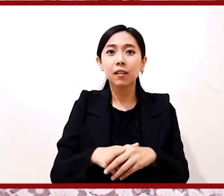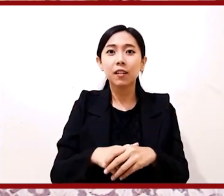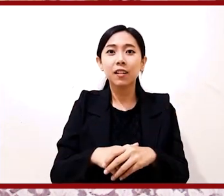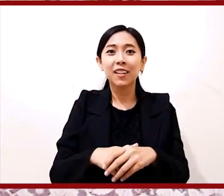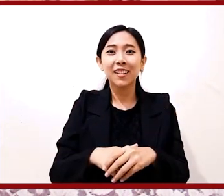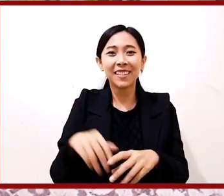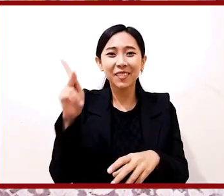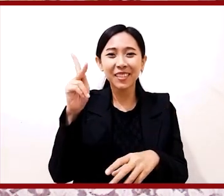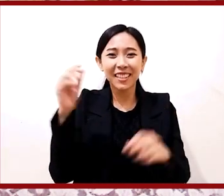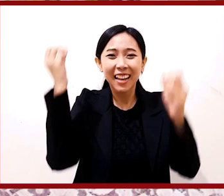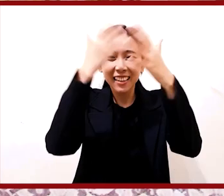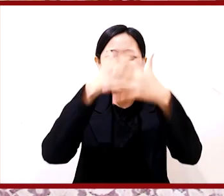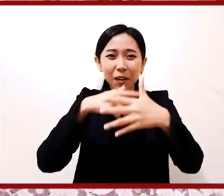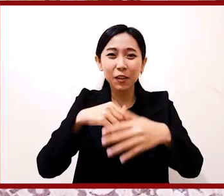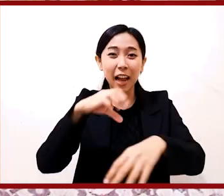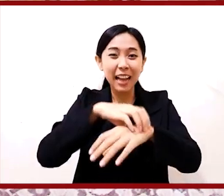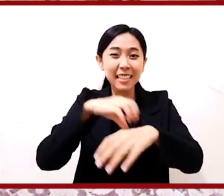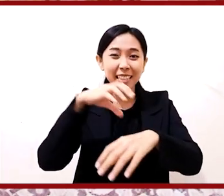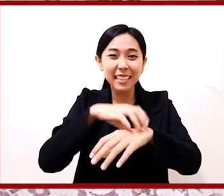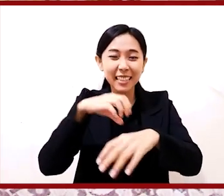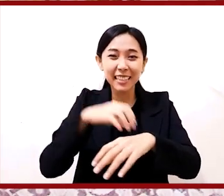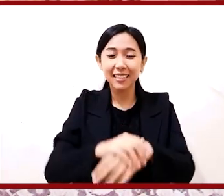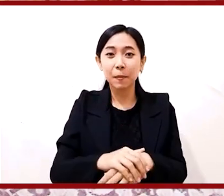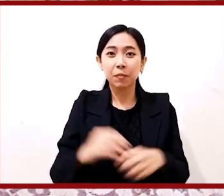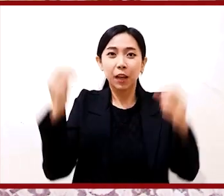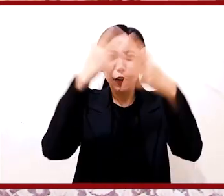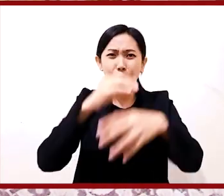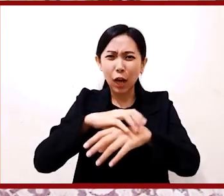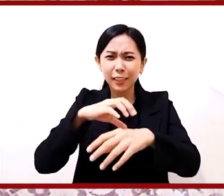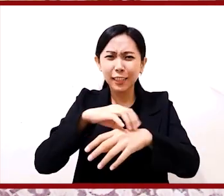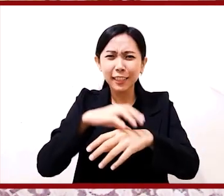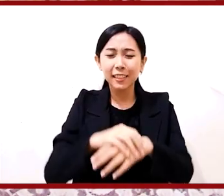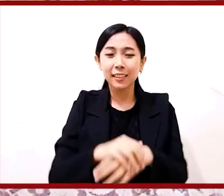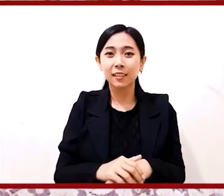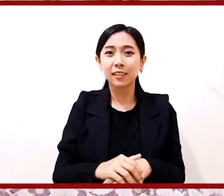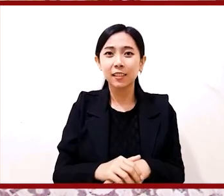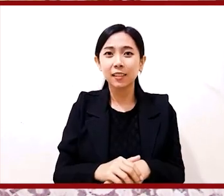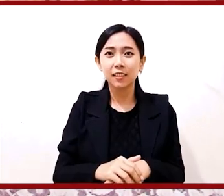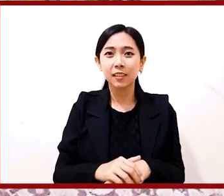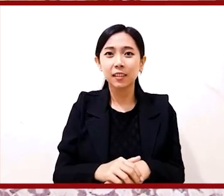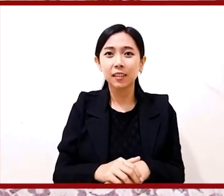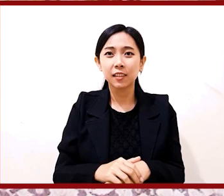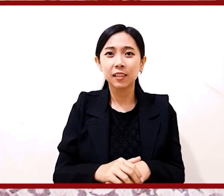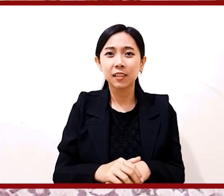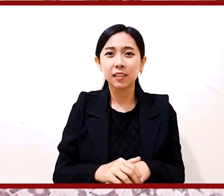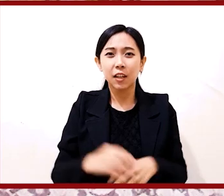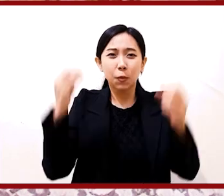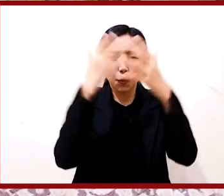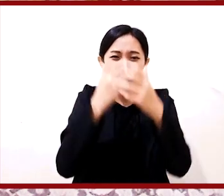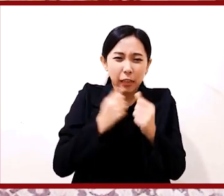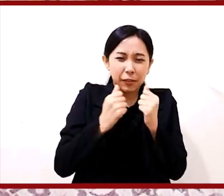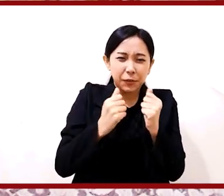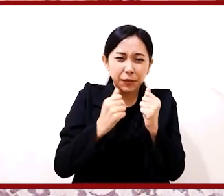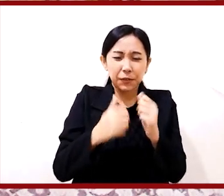mati dengan anjing. Setiap kali kucing itu mendengar suara anjing, bau anjing, bulu anjing,